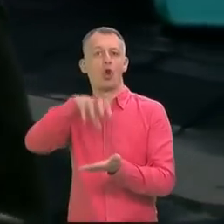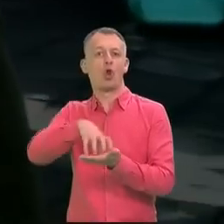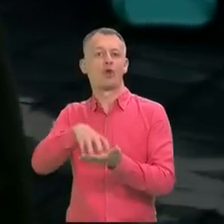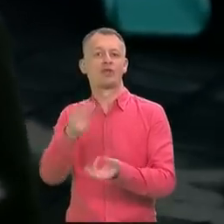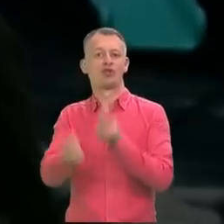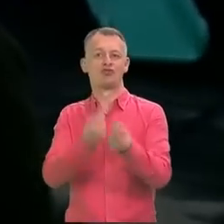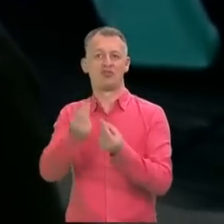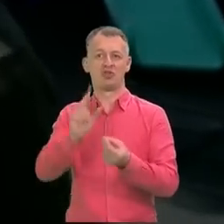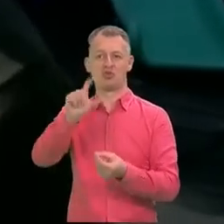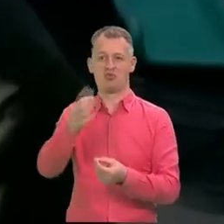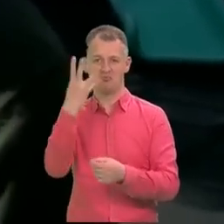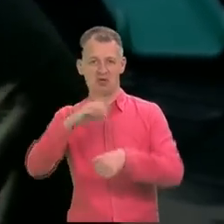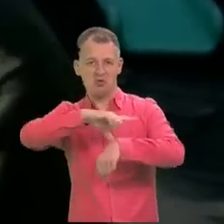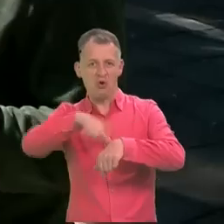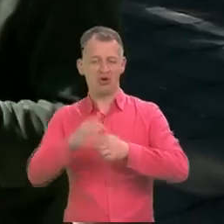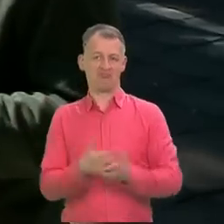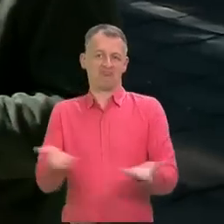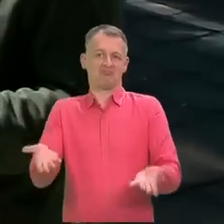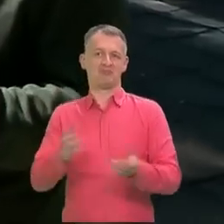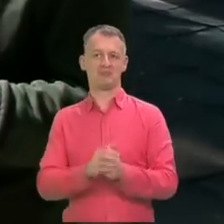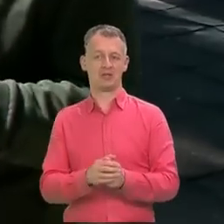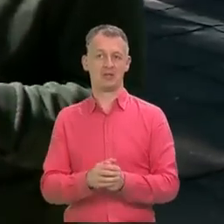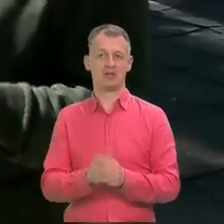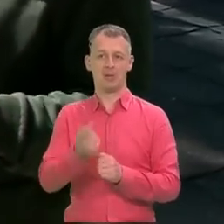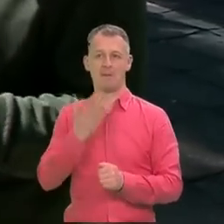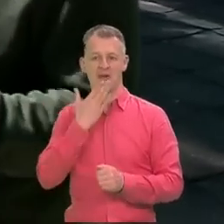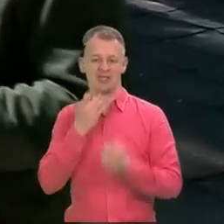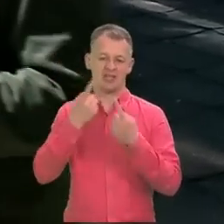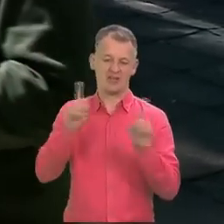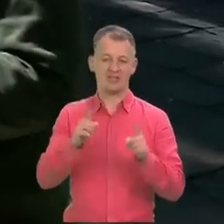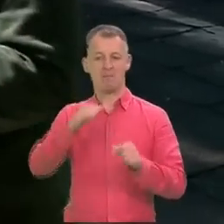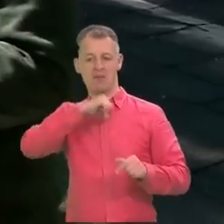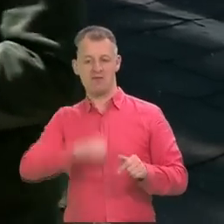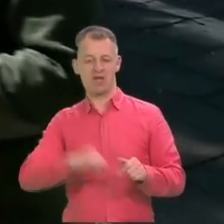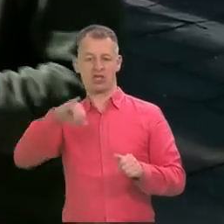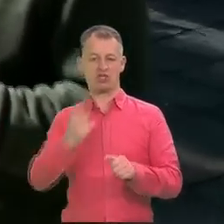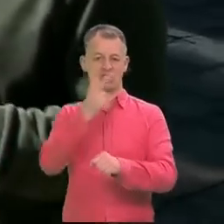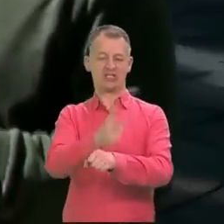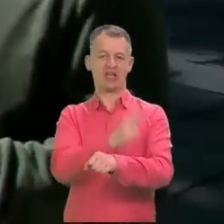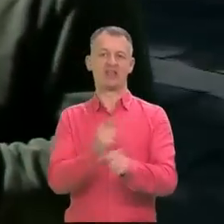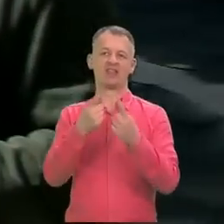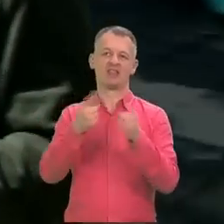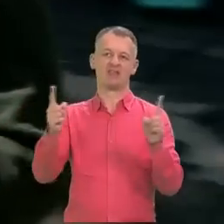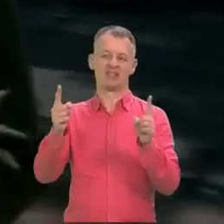joacă în 24 de ore. Din păcate, diferența între privat și stat este